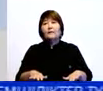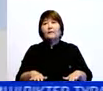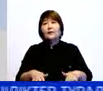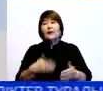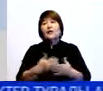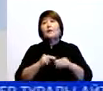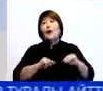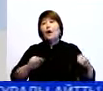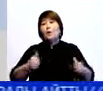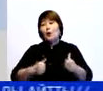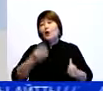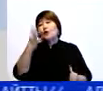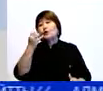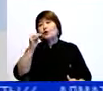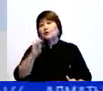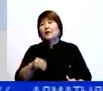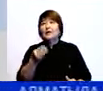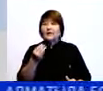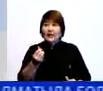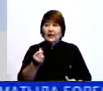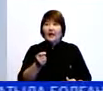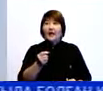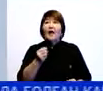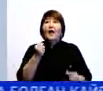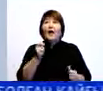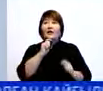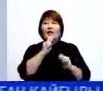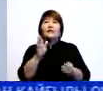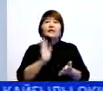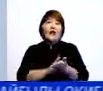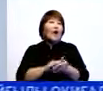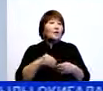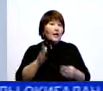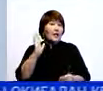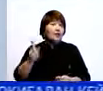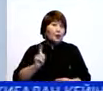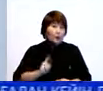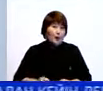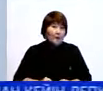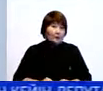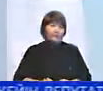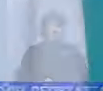жаңағы мұғалімге 400 мың теңге қаржылай сыйақы беріледі деп күтілуде.